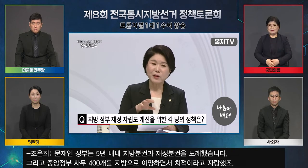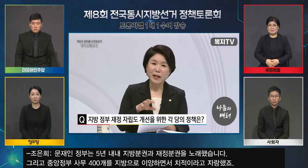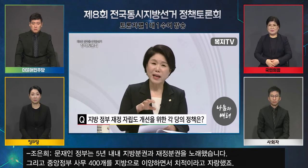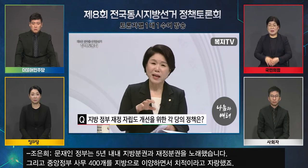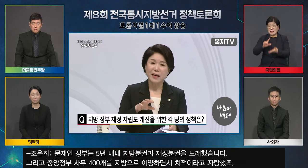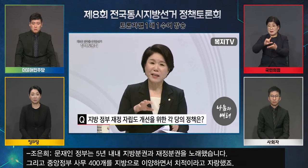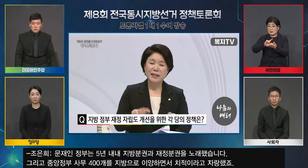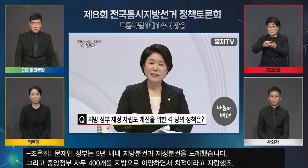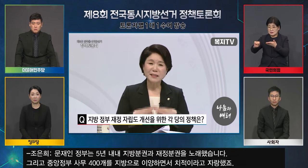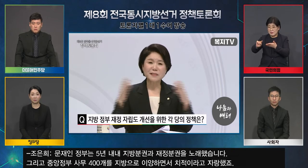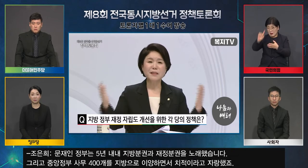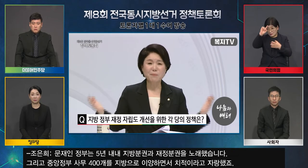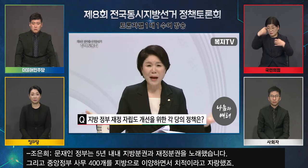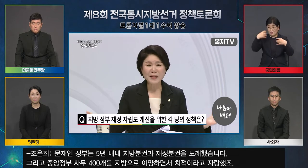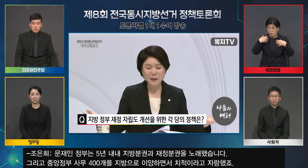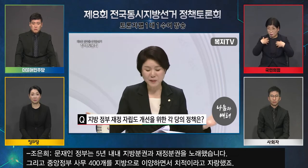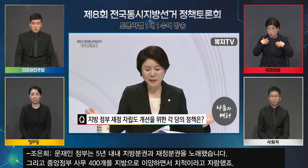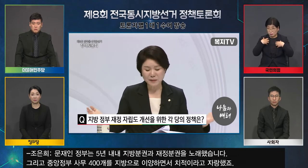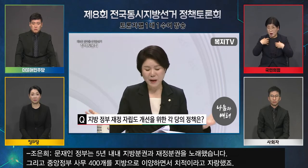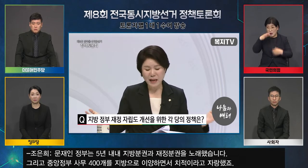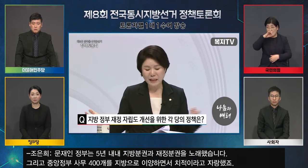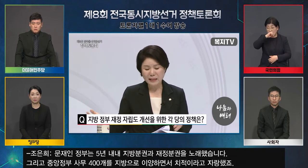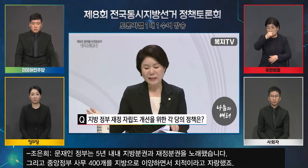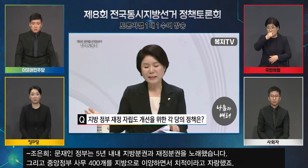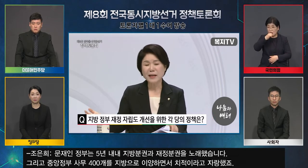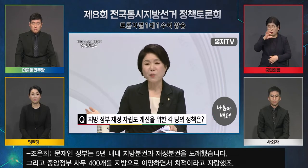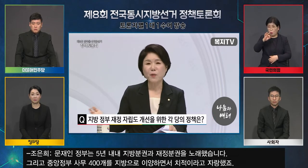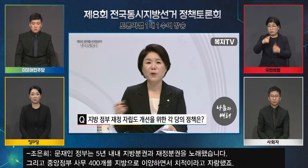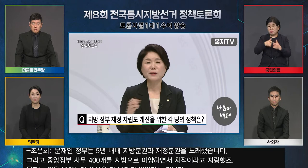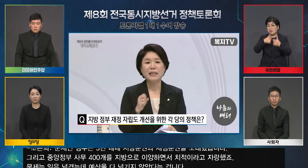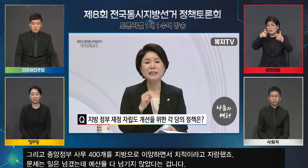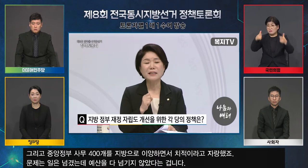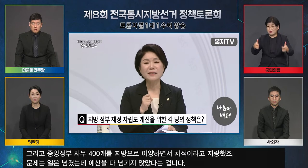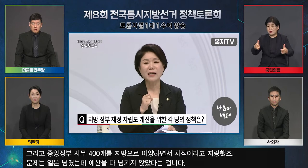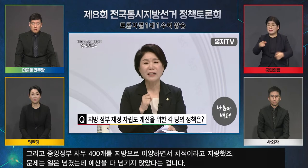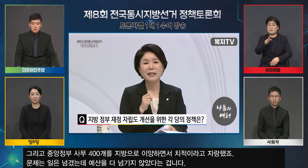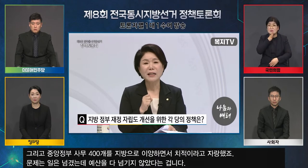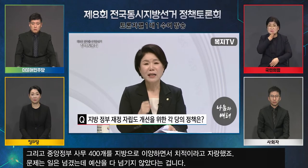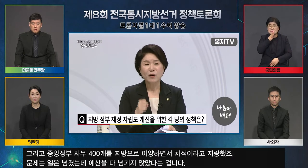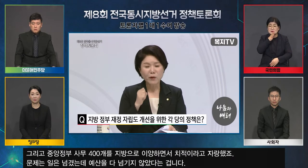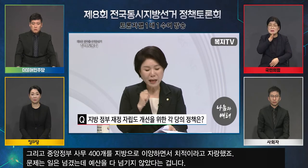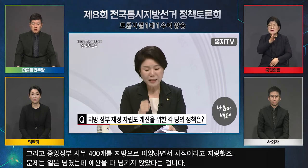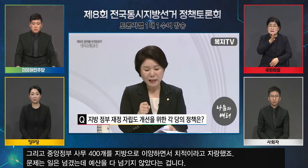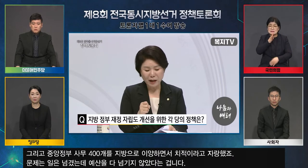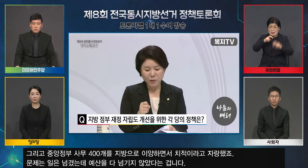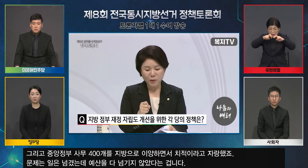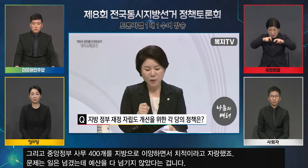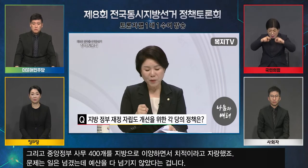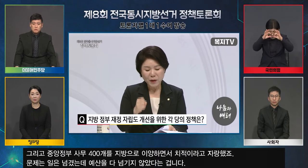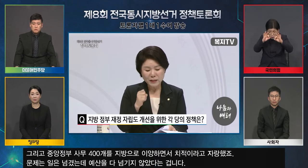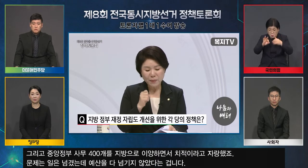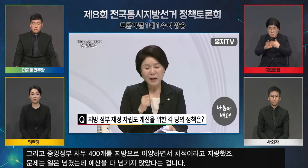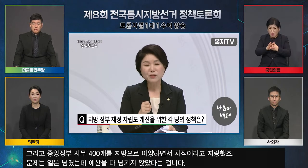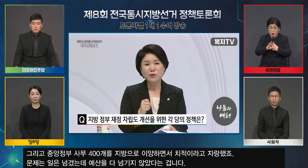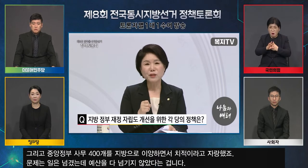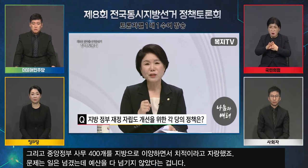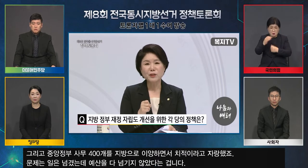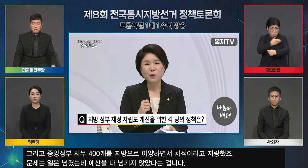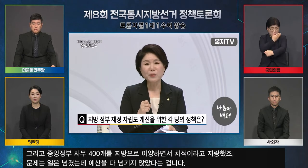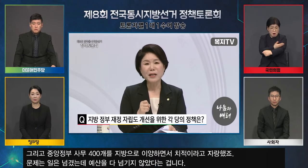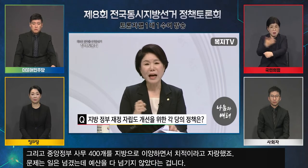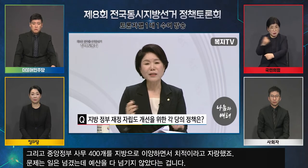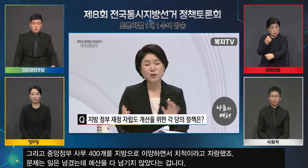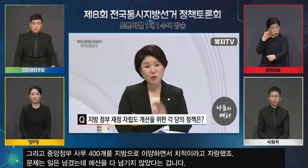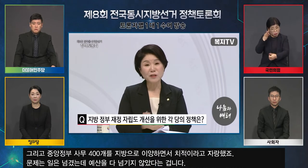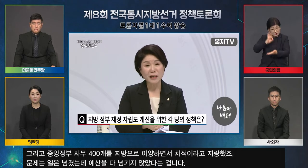지방정부의 예산 전체 파인은 늘었지만 실제로 자치단체장이 권한을 갖고 집행할 수